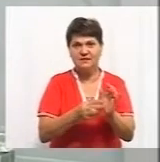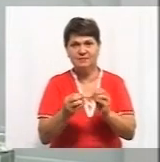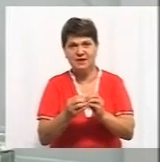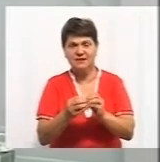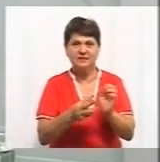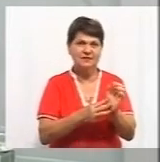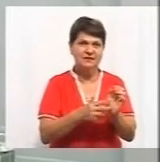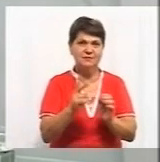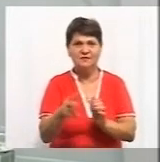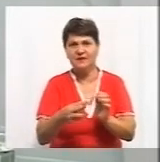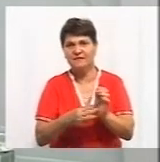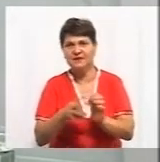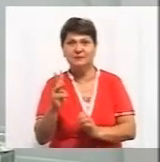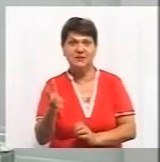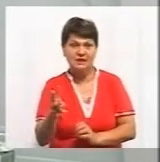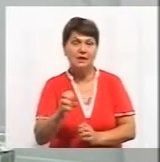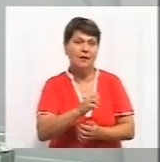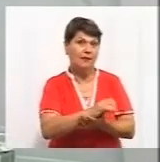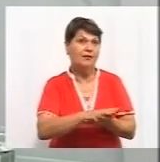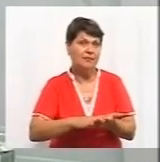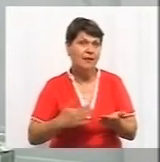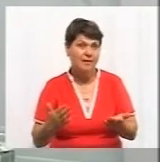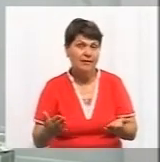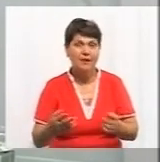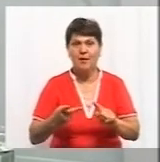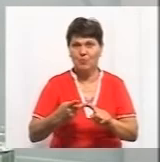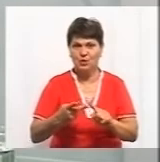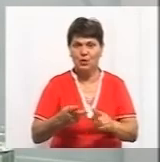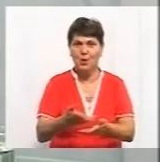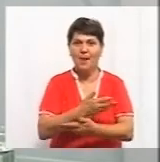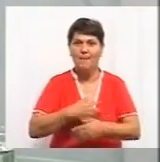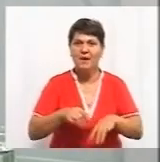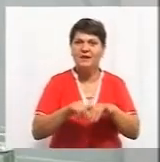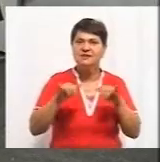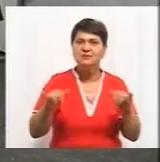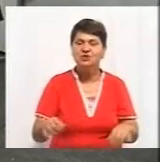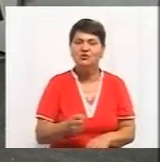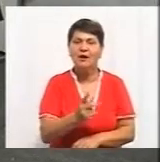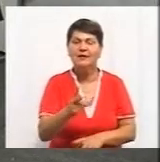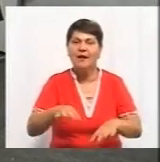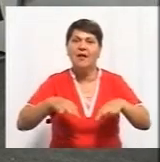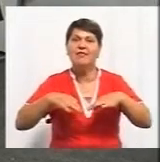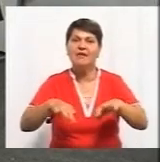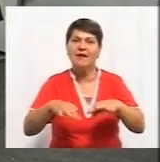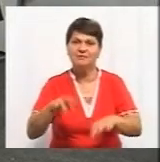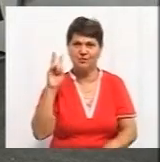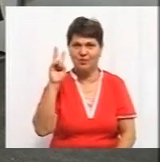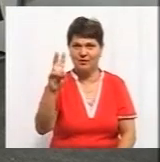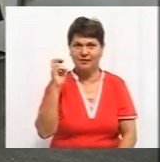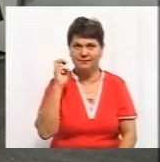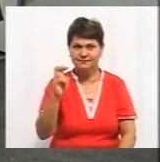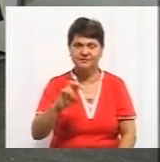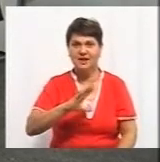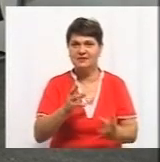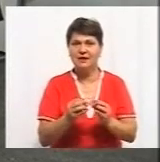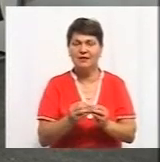8-10, 8-20, 8-30, ну і так далі. І далі це перше. По-друге, ми збільшили кількість транспорту на загальній кількості